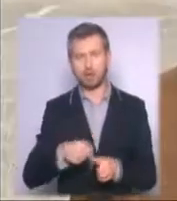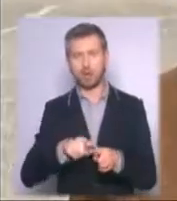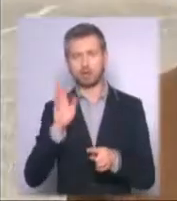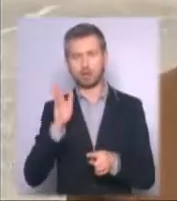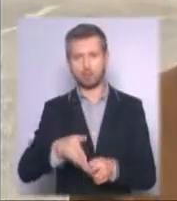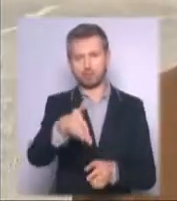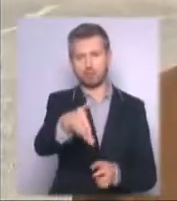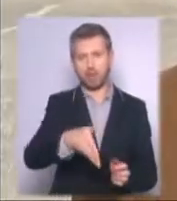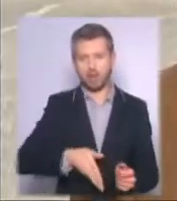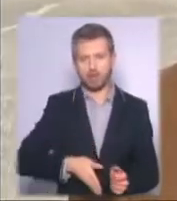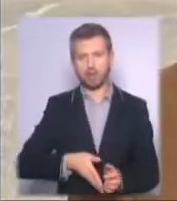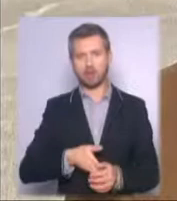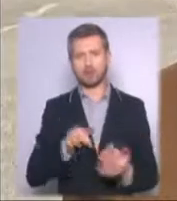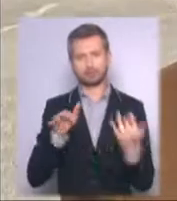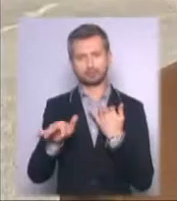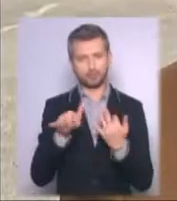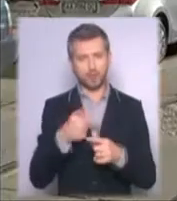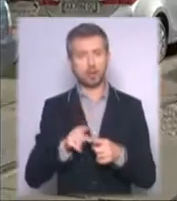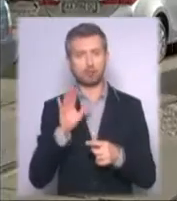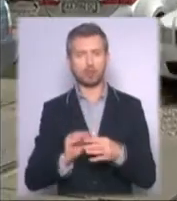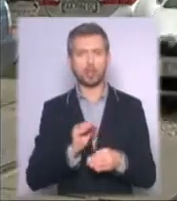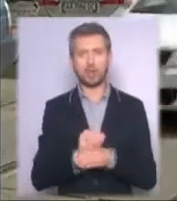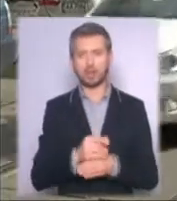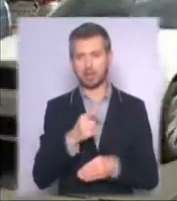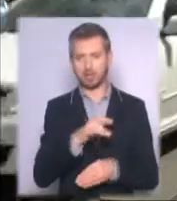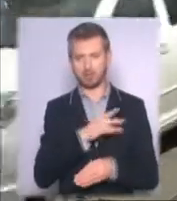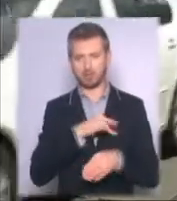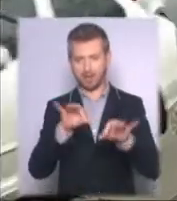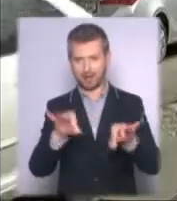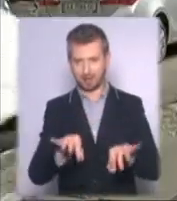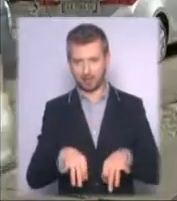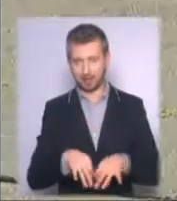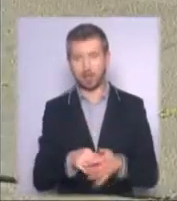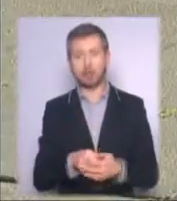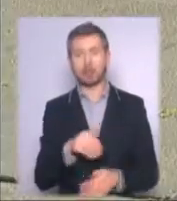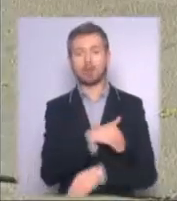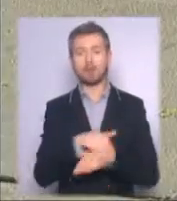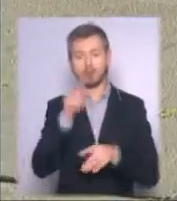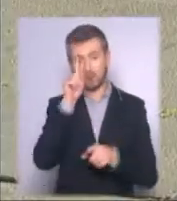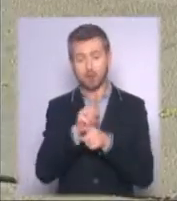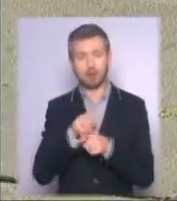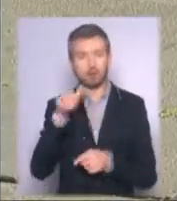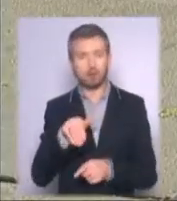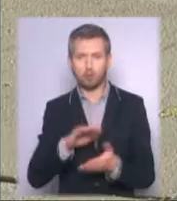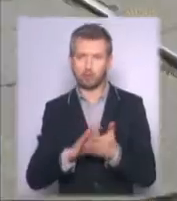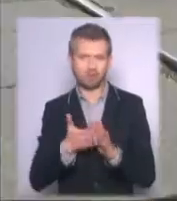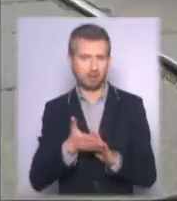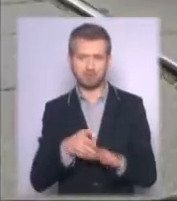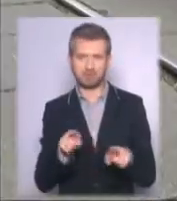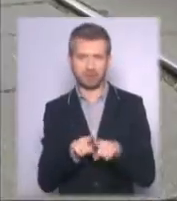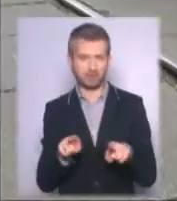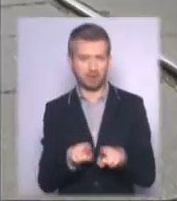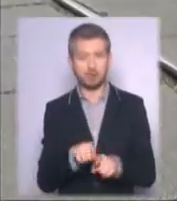бар'єрне ограждення, це буде і дополнительна розмітка. На вулиці Братській, що на Подолі, ситуація не краща, ніж на Магнітогорській. Там водіям